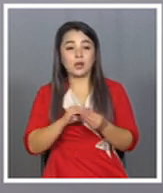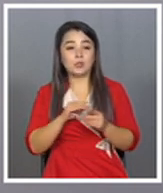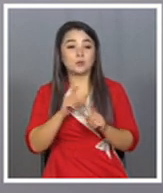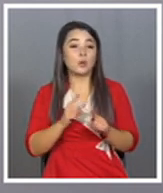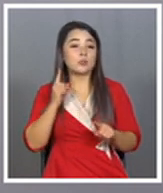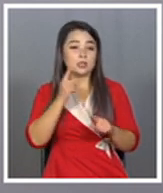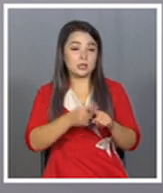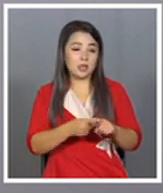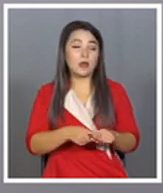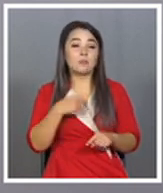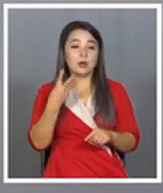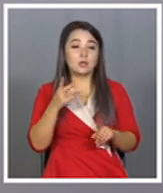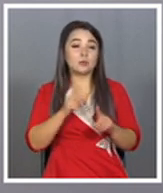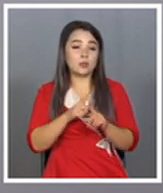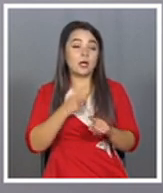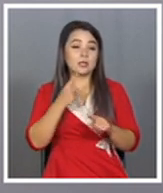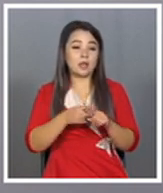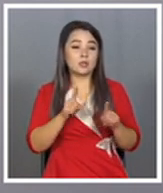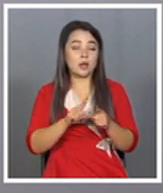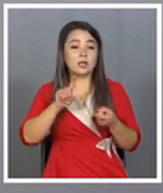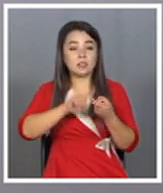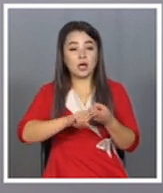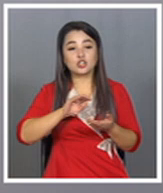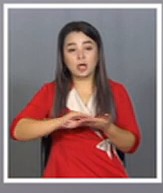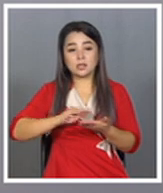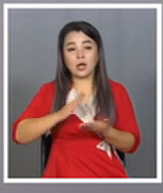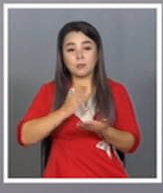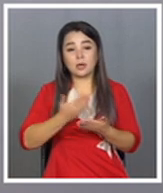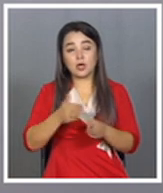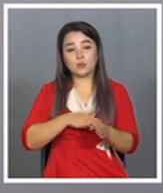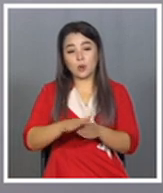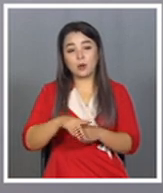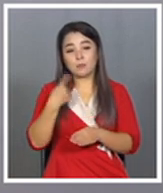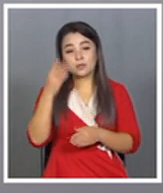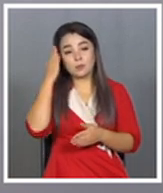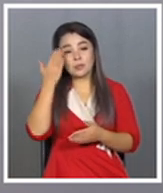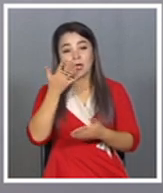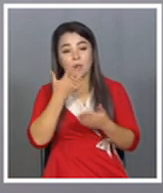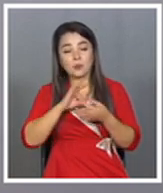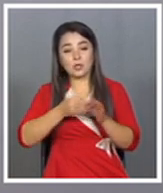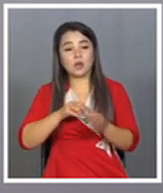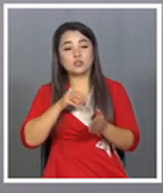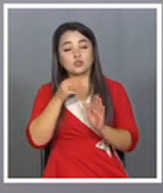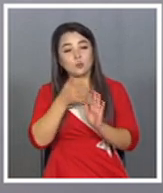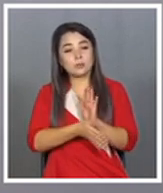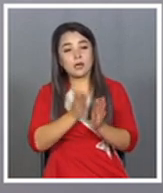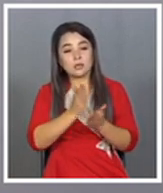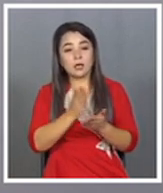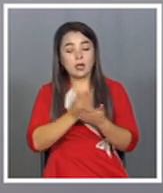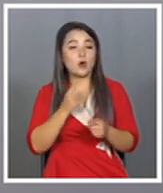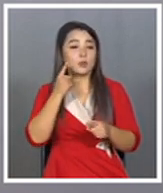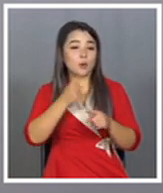тіркесі бірнеше сөздің тіркесі арқылы жасалып, тұтас бір мағынаның орнында жұмсалатын. Тіркестегі